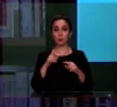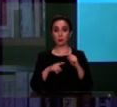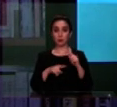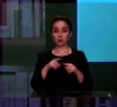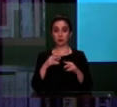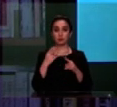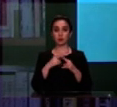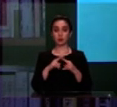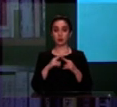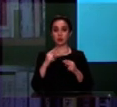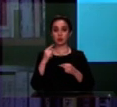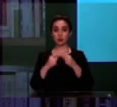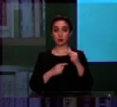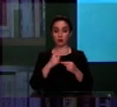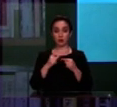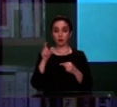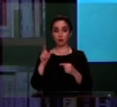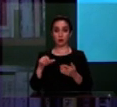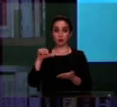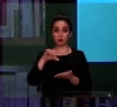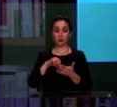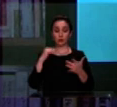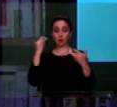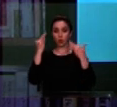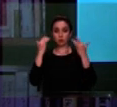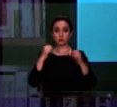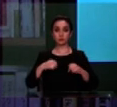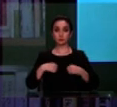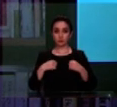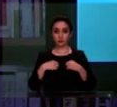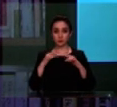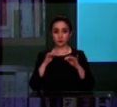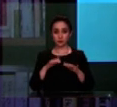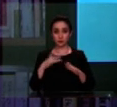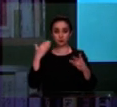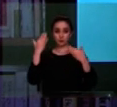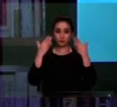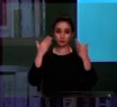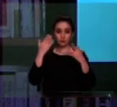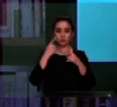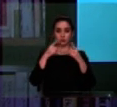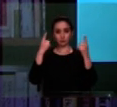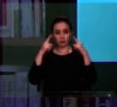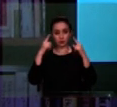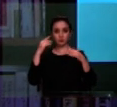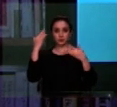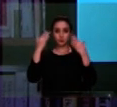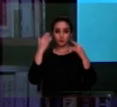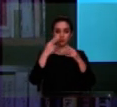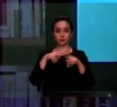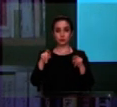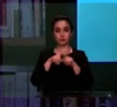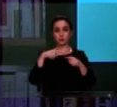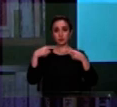Mamlakatimizda navqiron avlod vakillarining orzu-intilishlari, ezgu g'oya hamda maqsadlari